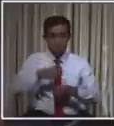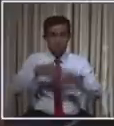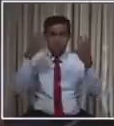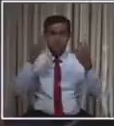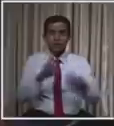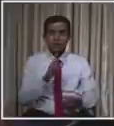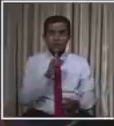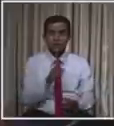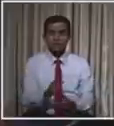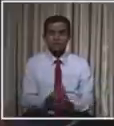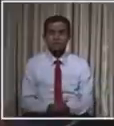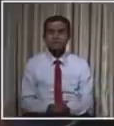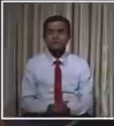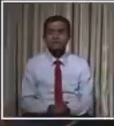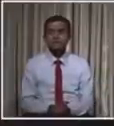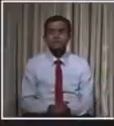එක